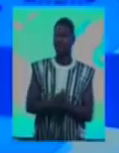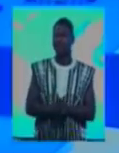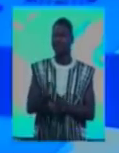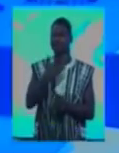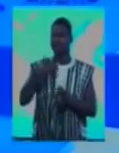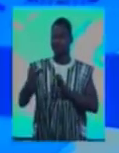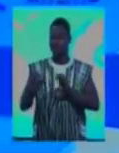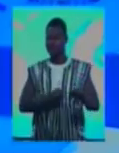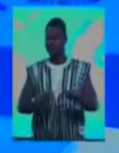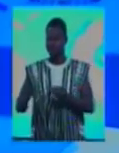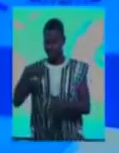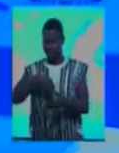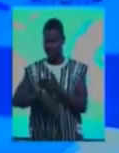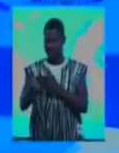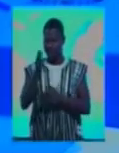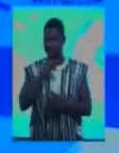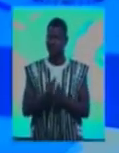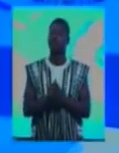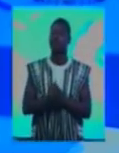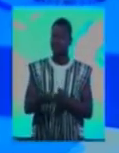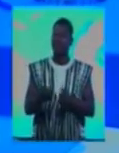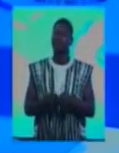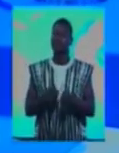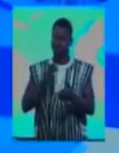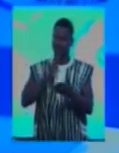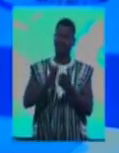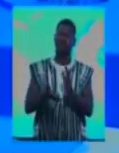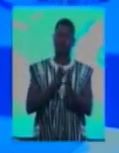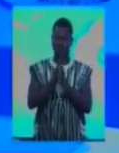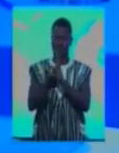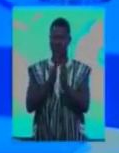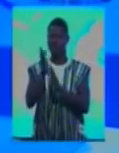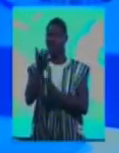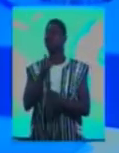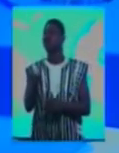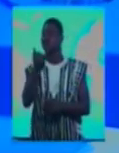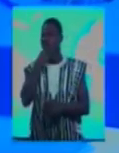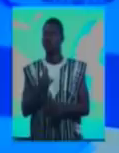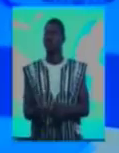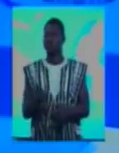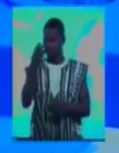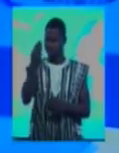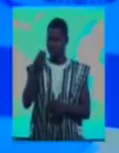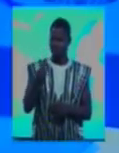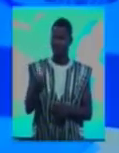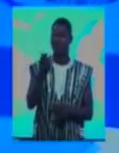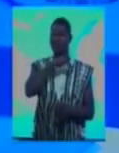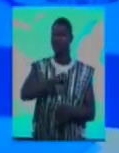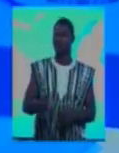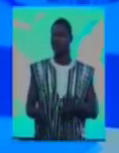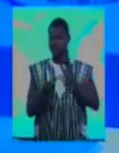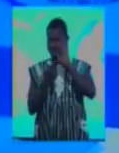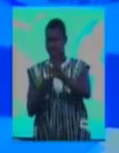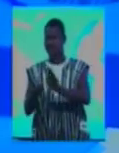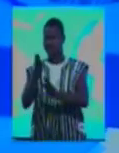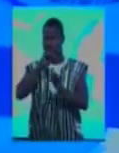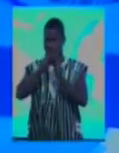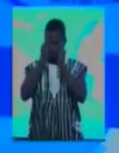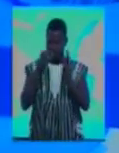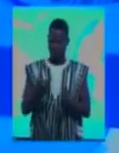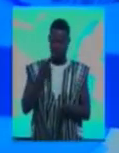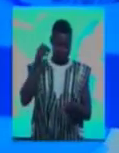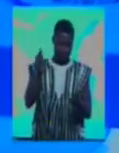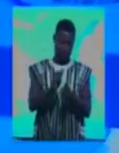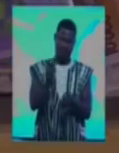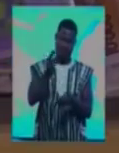agissait dans la circulation de faux billets de banque. Mise aux arrêts, la bande de malfrats vient d'être présentée au journaliste Ibrahim Sarou sur